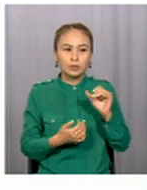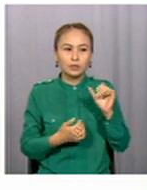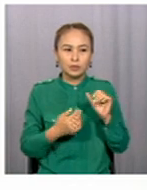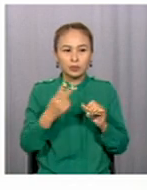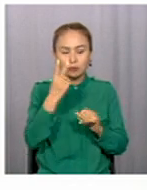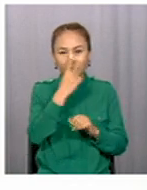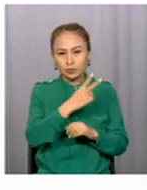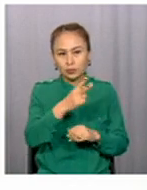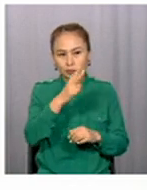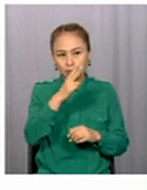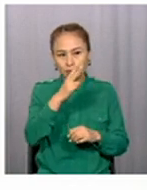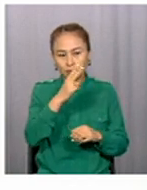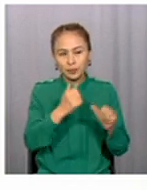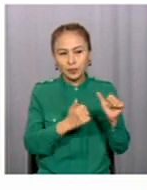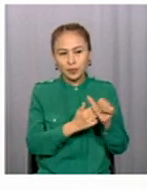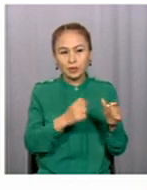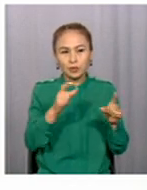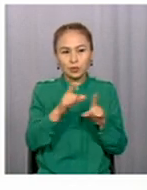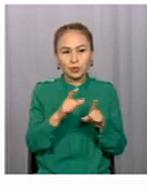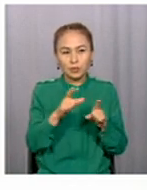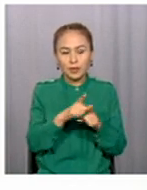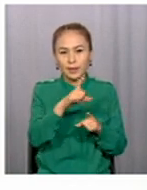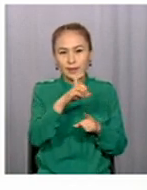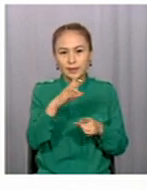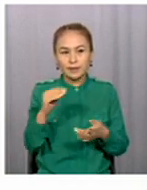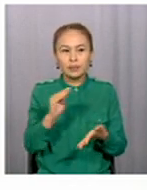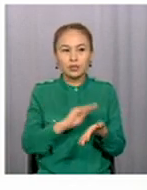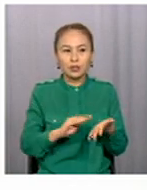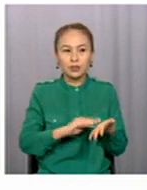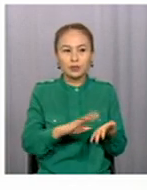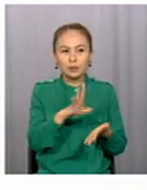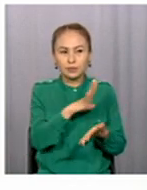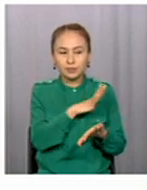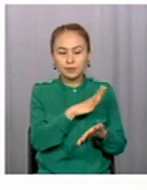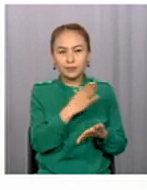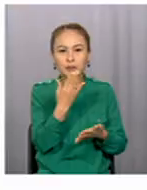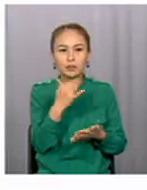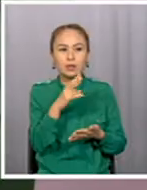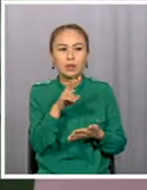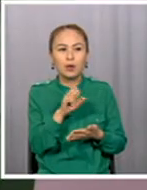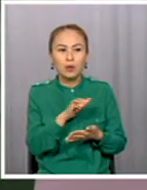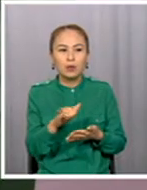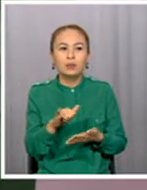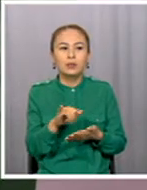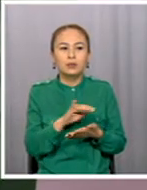Мәтіннің мазмұнына сүйеніп, тірек сөздермен эссе жаздыңдар.